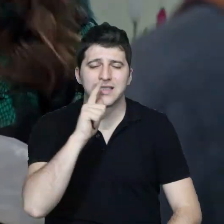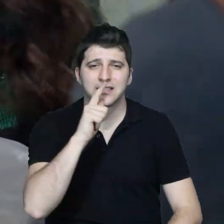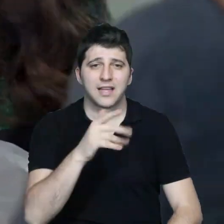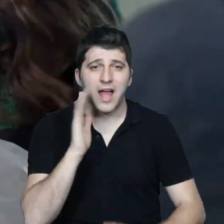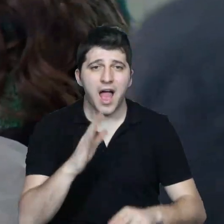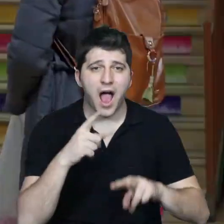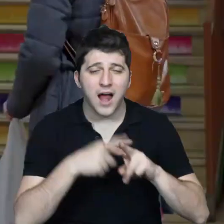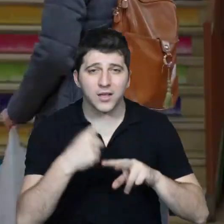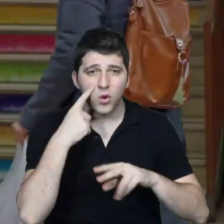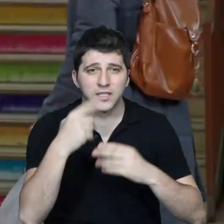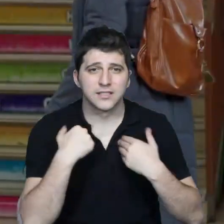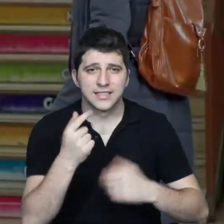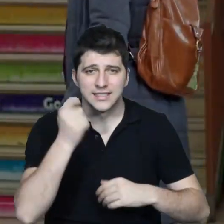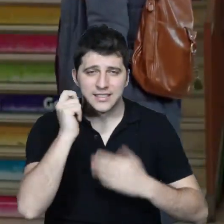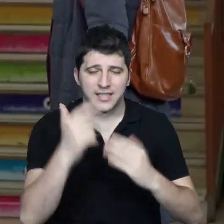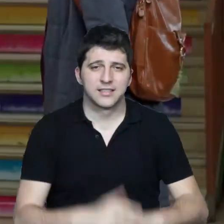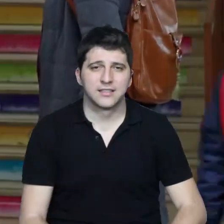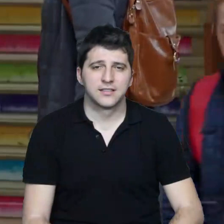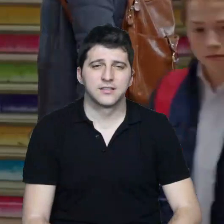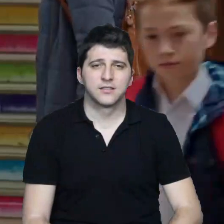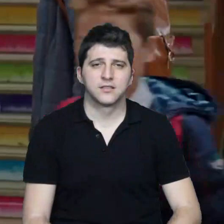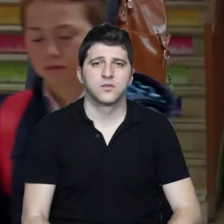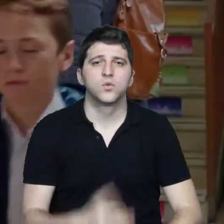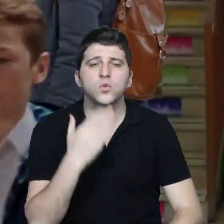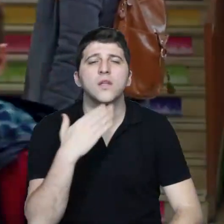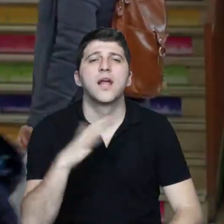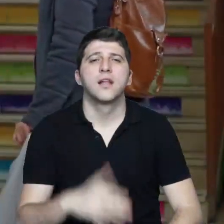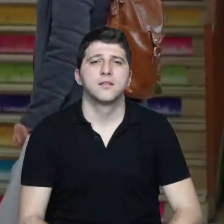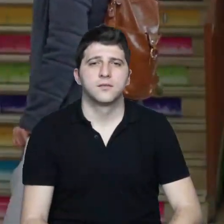Heh, Arda'yı göreceğiz. Zil çaldı. Yok değil.